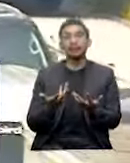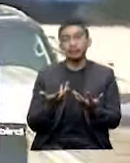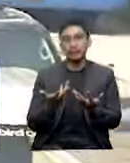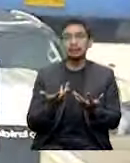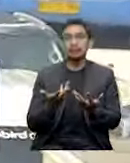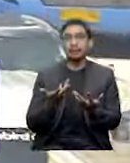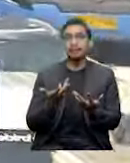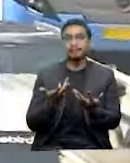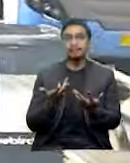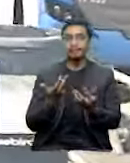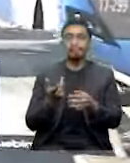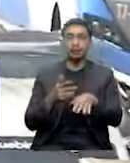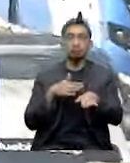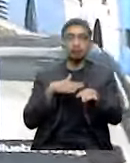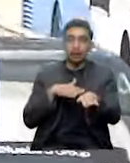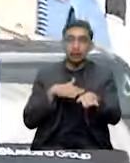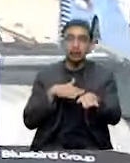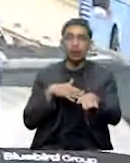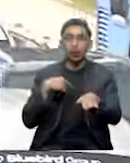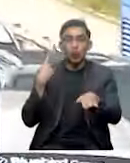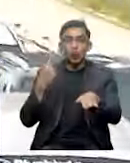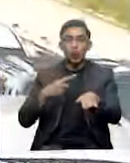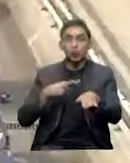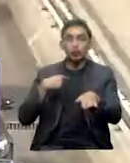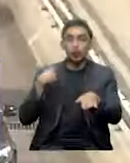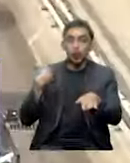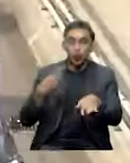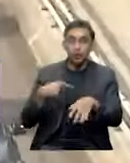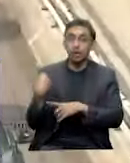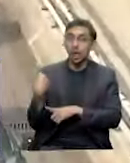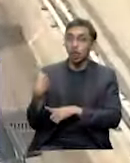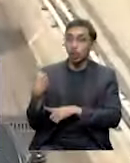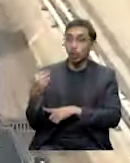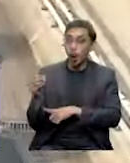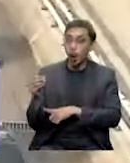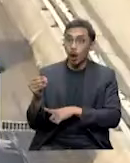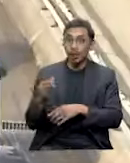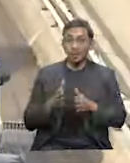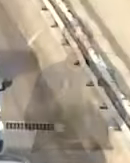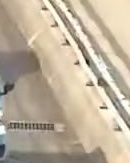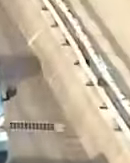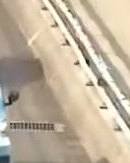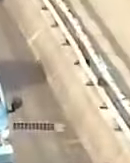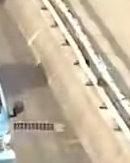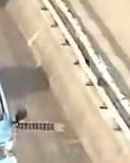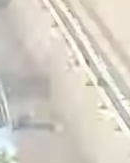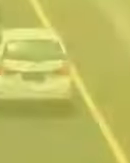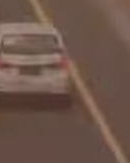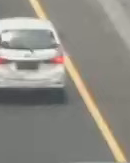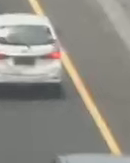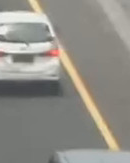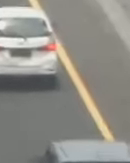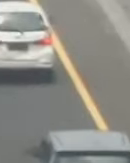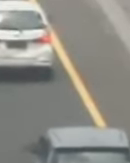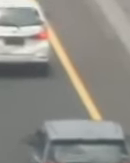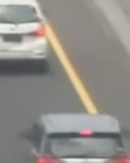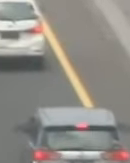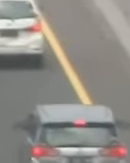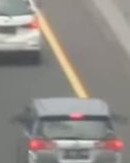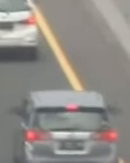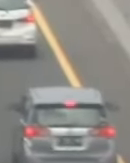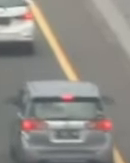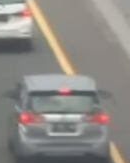tak berkesudahan, apalagi jalan tol juga kerap bergelombang. Di saat masalah ini belum usai, Jasa Marga